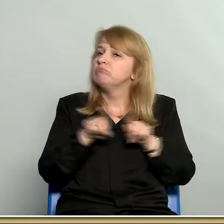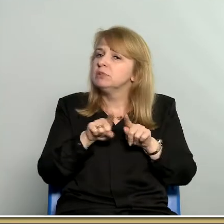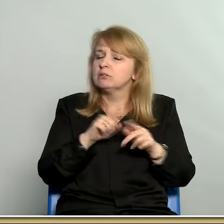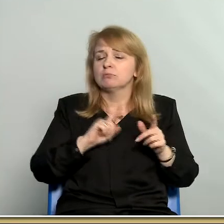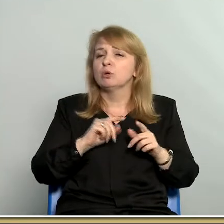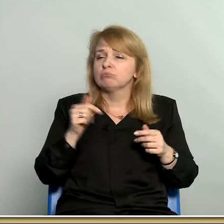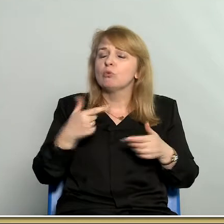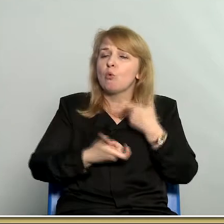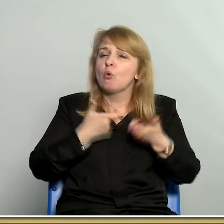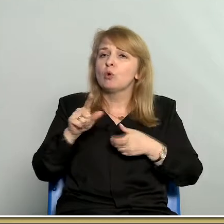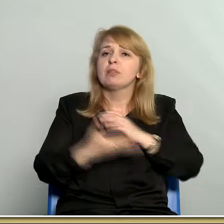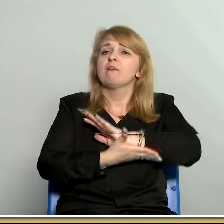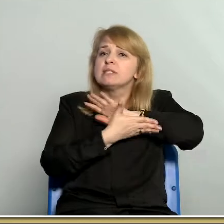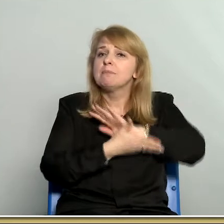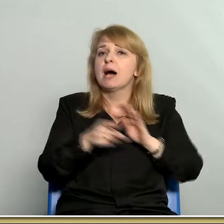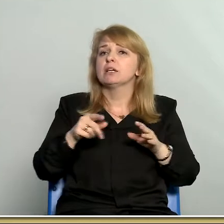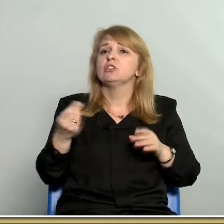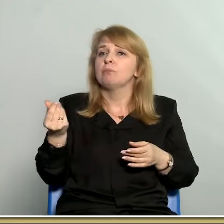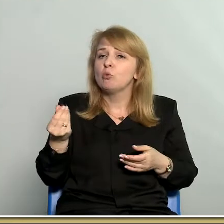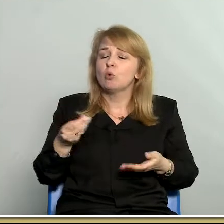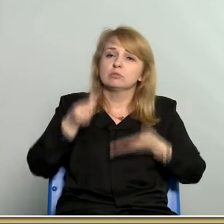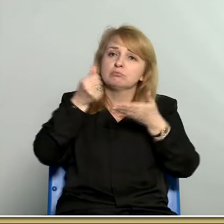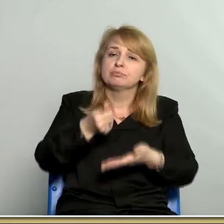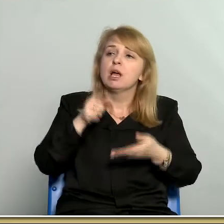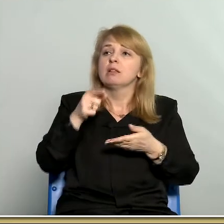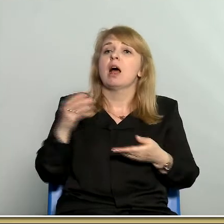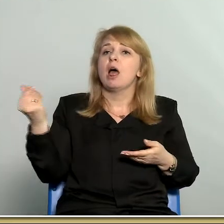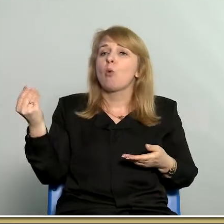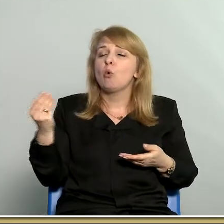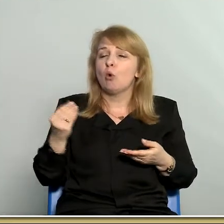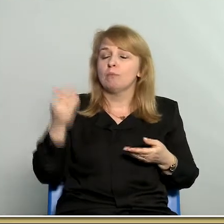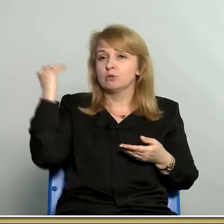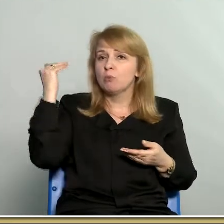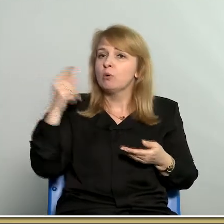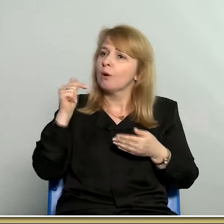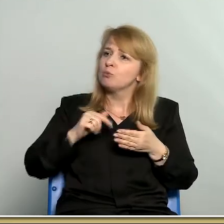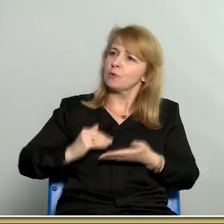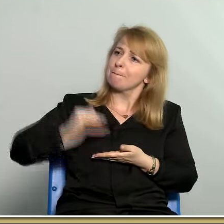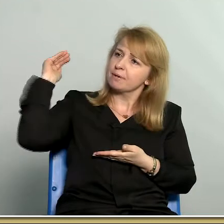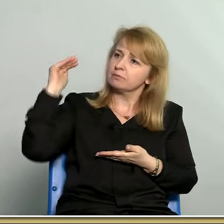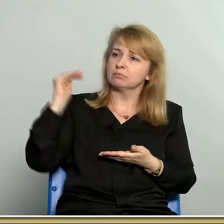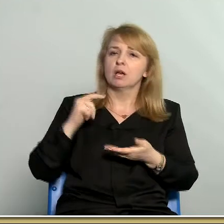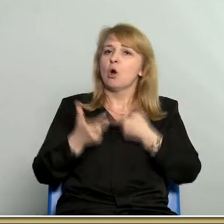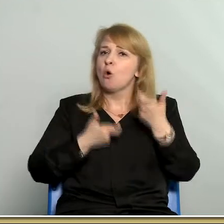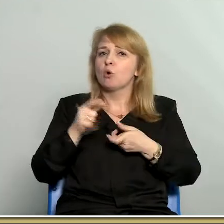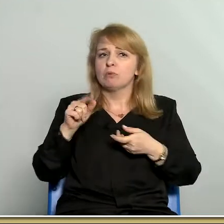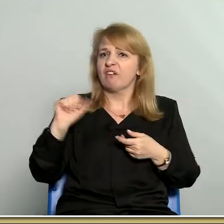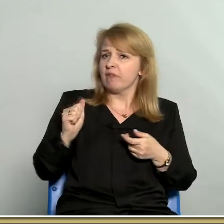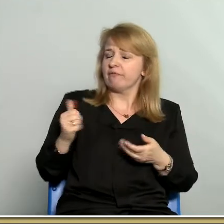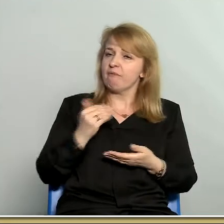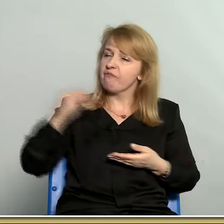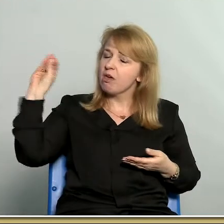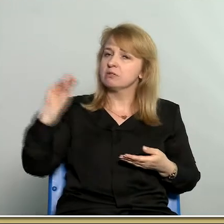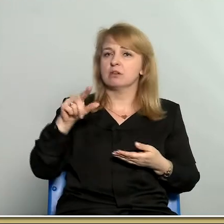ekonomii społecznej poprzez wsparcie ośrodków, wsparcie ekonomii społecznej, które będą na lepszym poziomie, będą miały lepsze kompetencje, będą